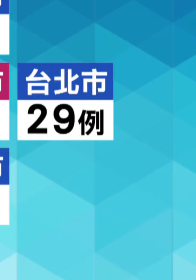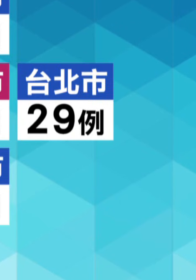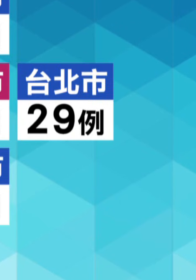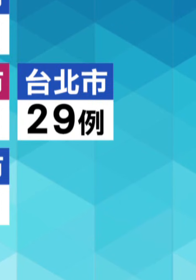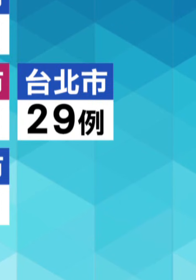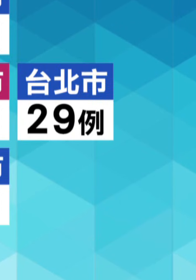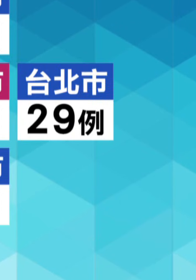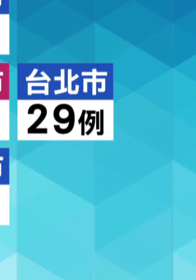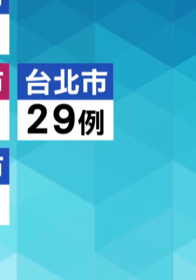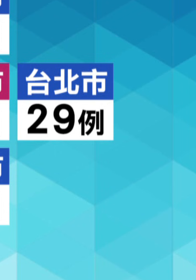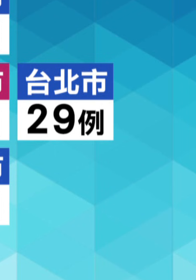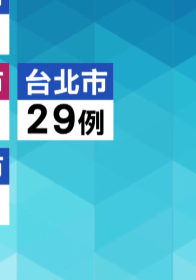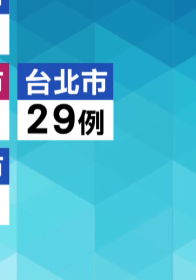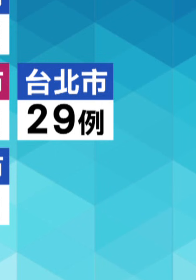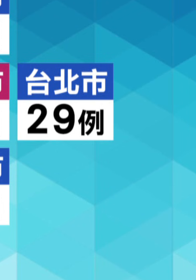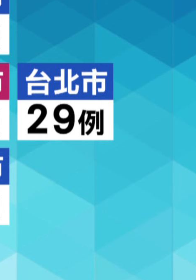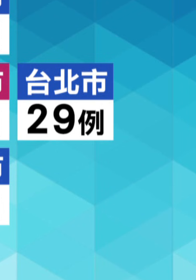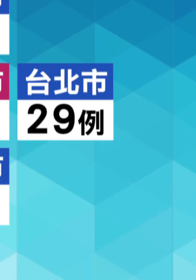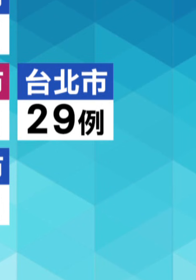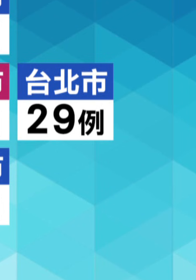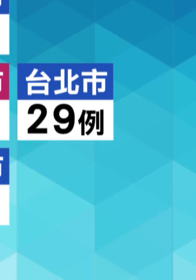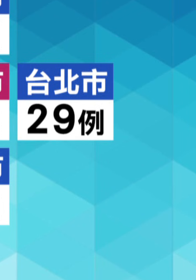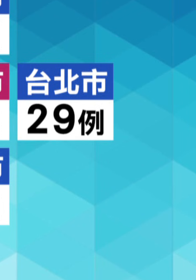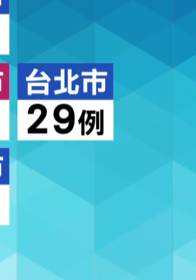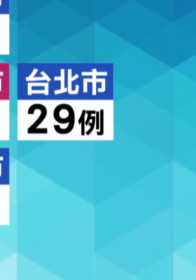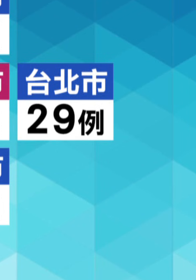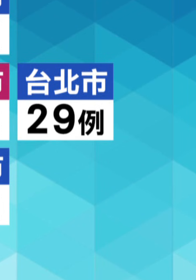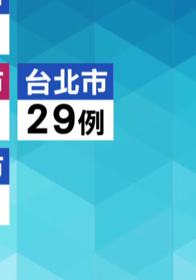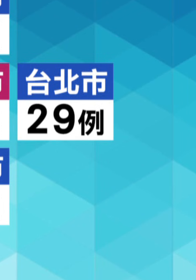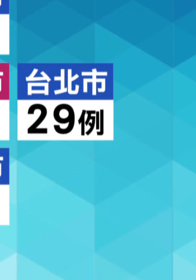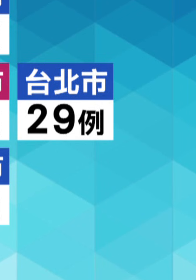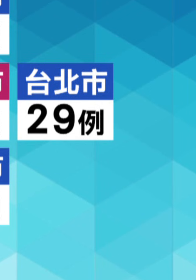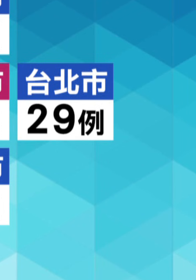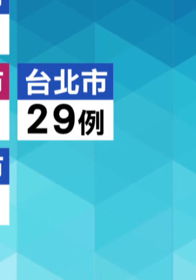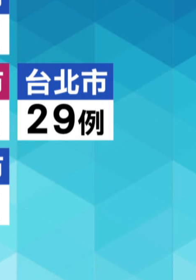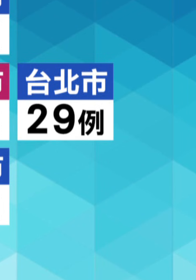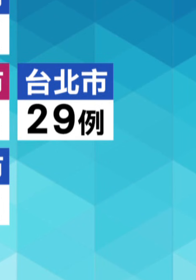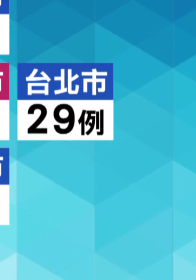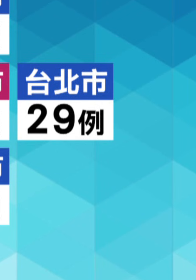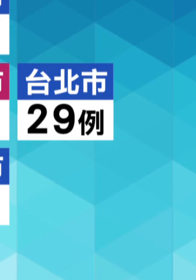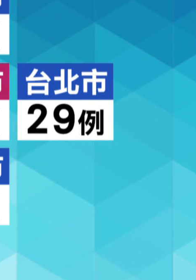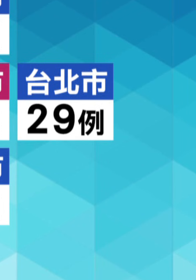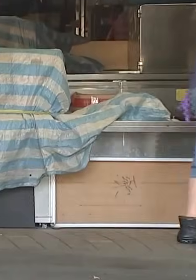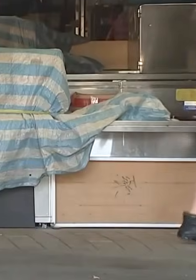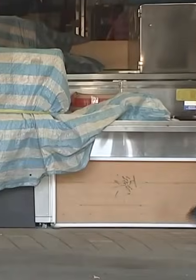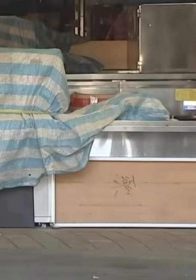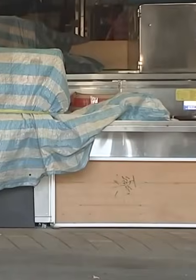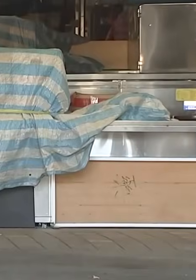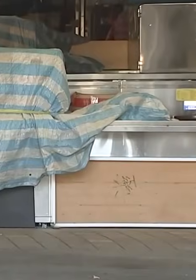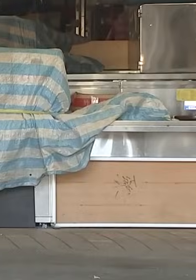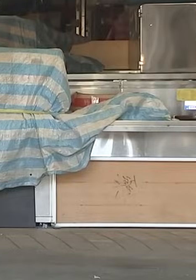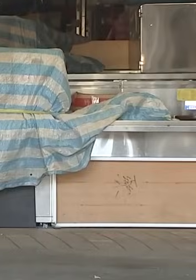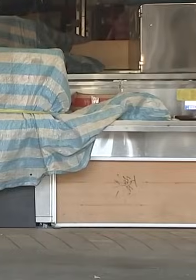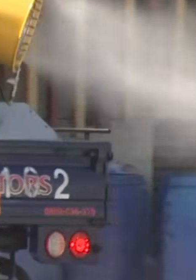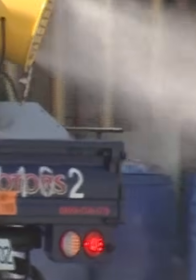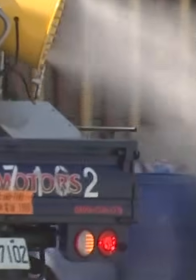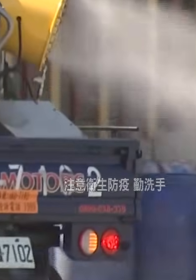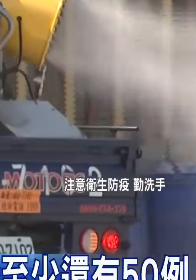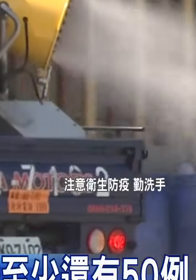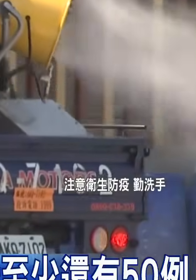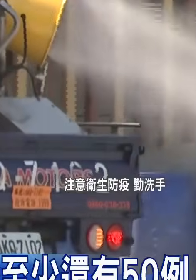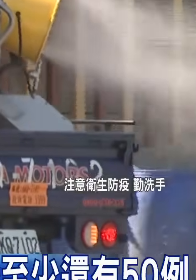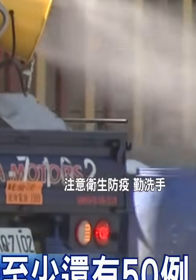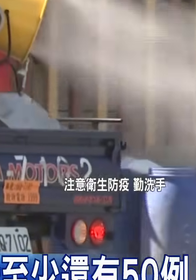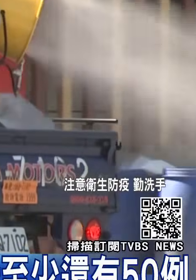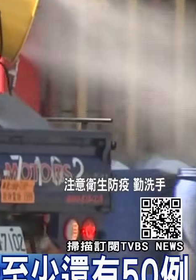诊29例，超越新北的15例，其中与北市相关的就有5人，2例和淮南相关。眼看离7月12号解